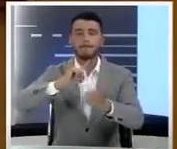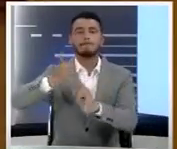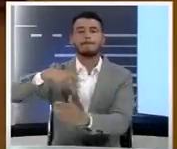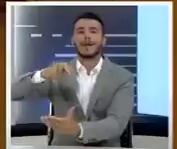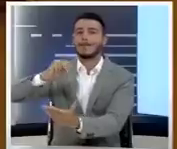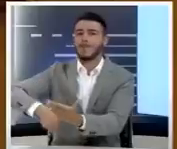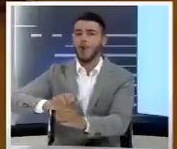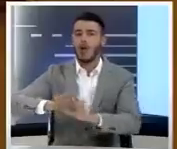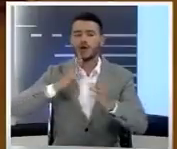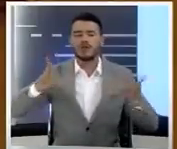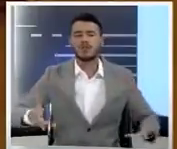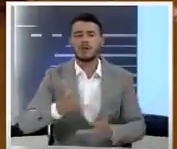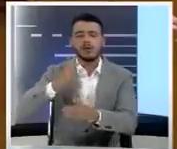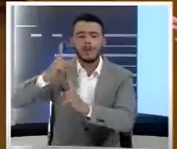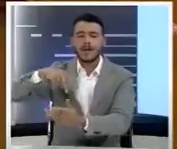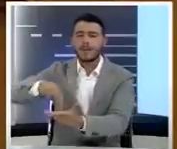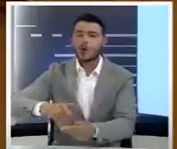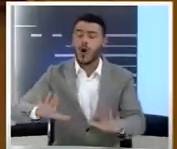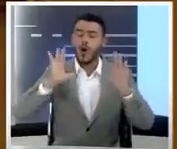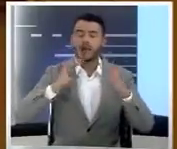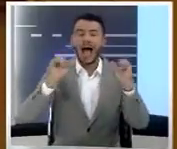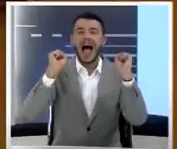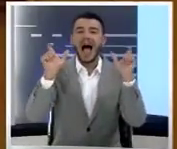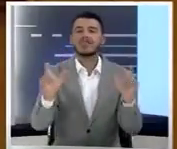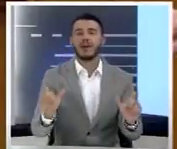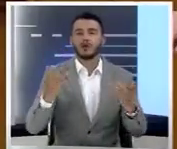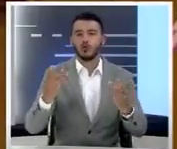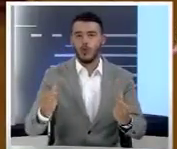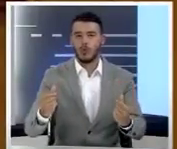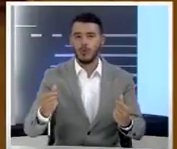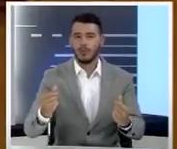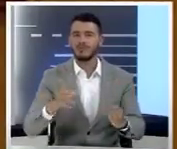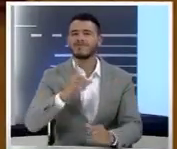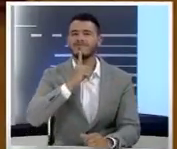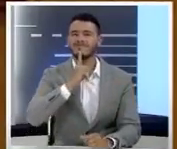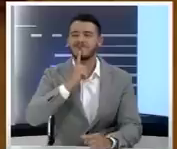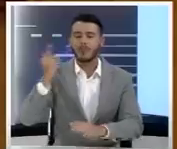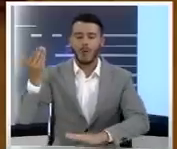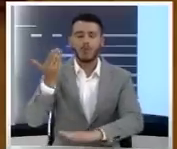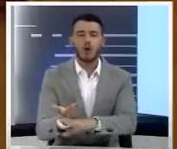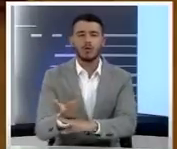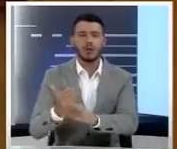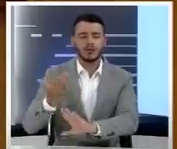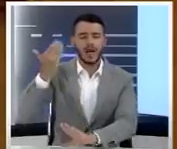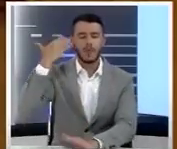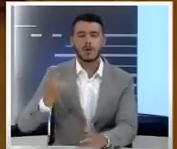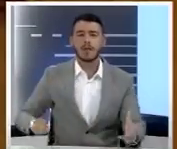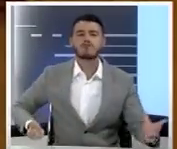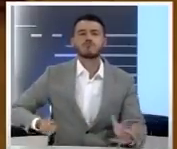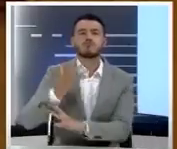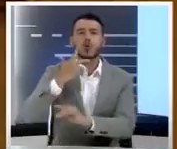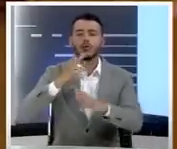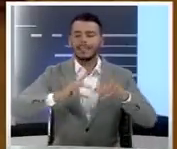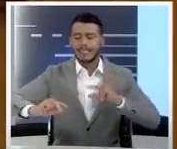από τα μνημόνια. Δεν θα σχολιάσω εδώ τι θα συνέβαινε εάν κάναμε αυτό που μας πρότειναν κάποιοι, να αρχίσουμε νέες συζητήσεις με τα κοινοβούλια